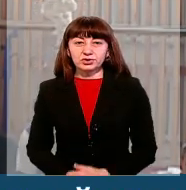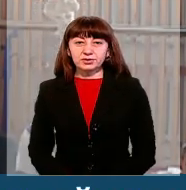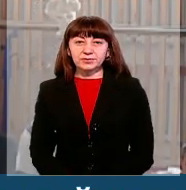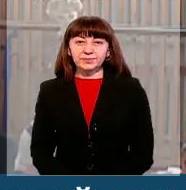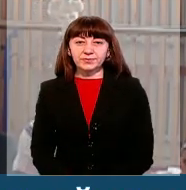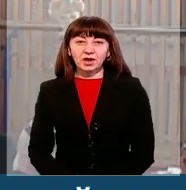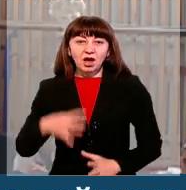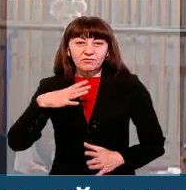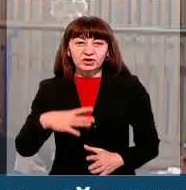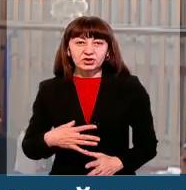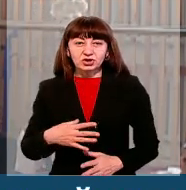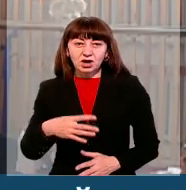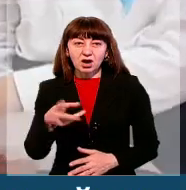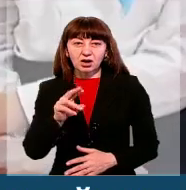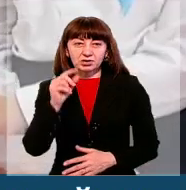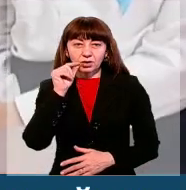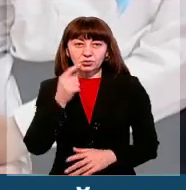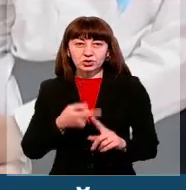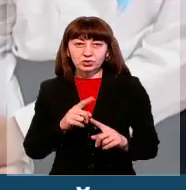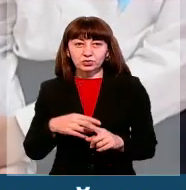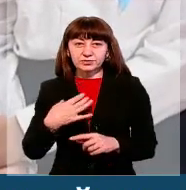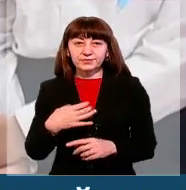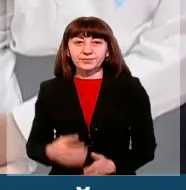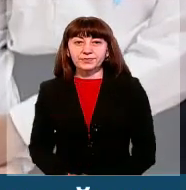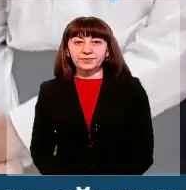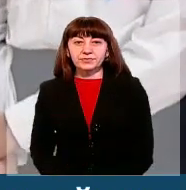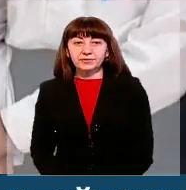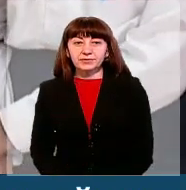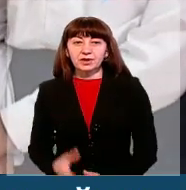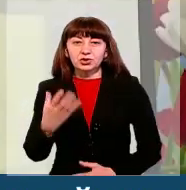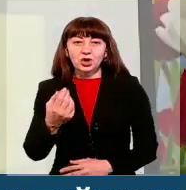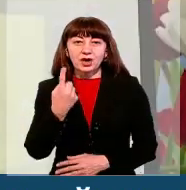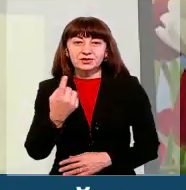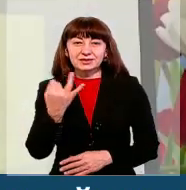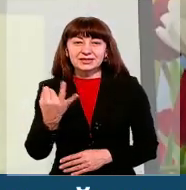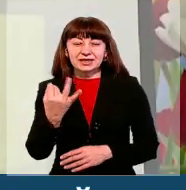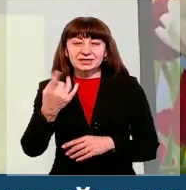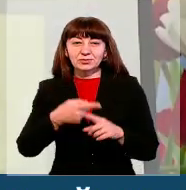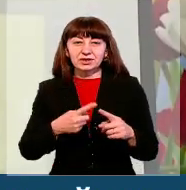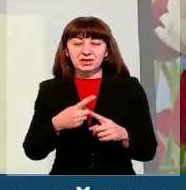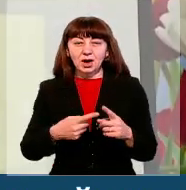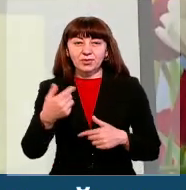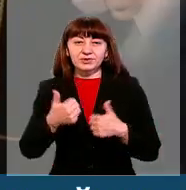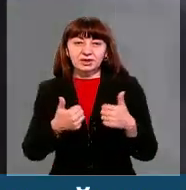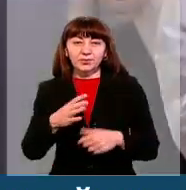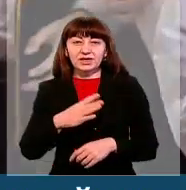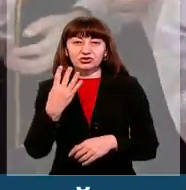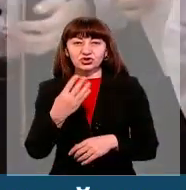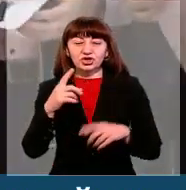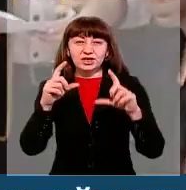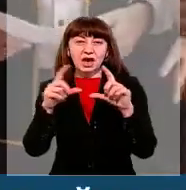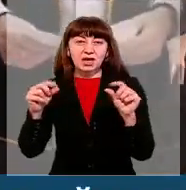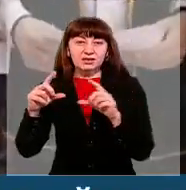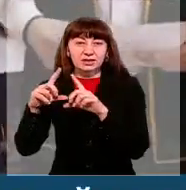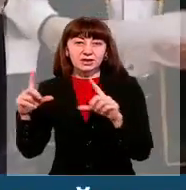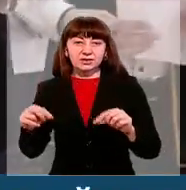медальдарым болады, өзіне сенім толы жүресің. Мектеп оқушылары үшін тағы бір қызықты кезең төрт сурет бір сөз ойыны болды. Ыждахаттылық